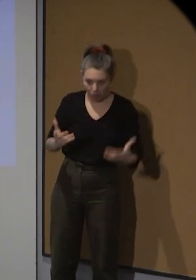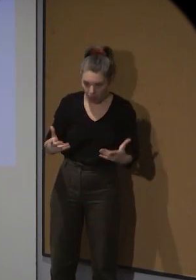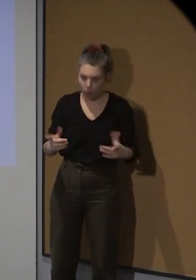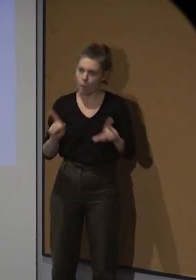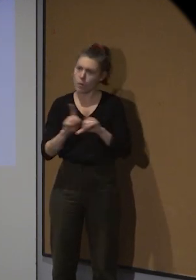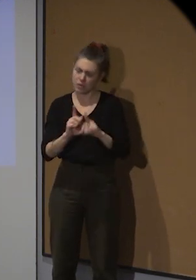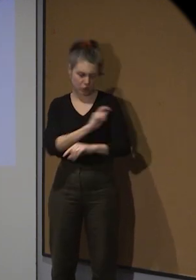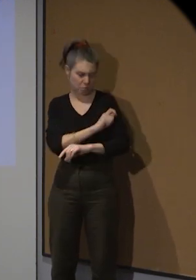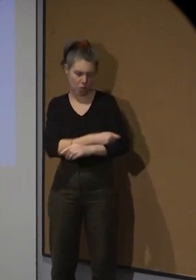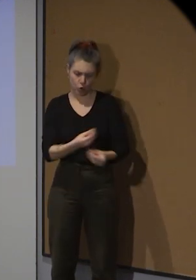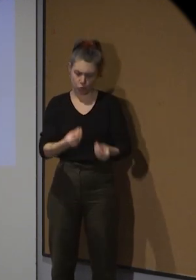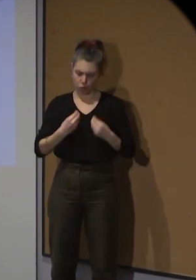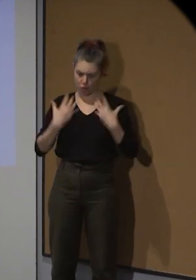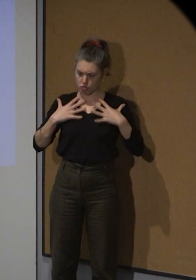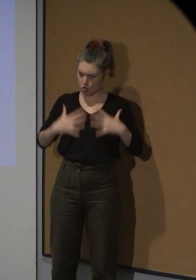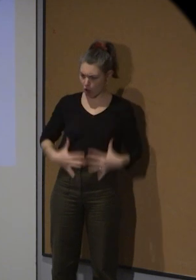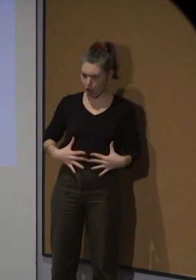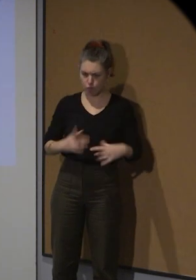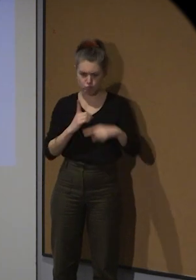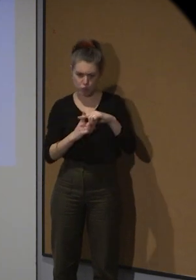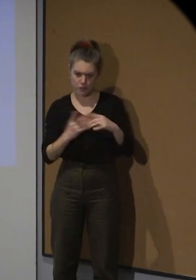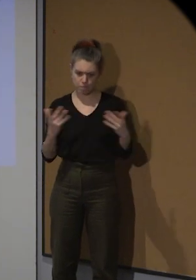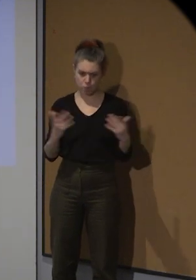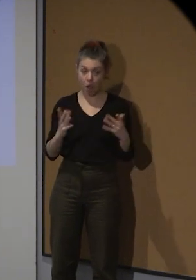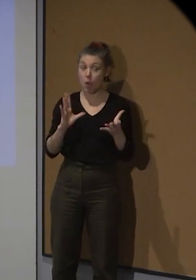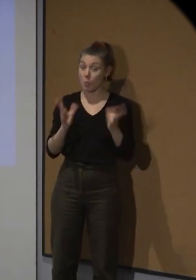aussi les effets indésirables, comme tout bon médicament.